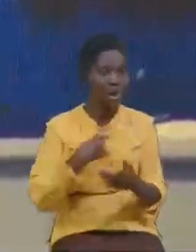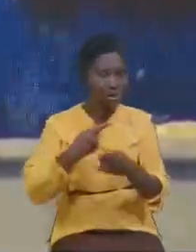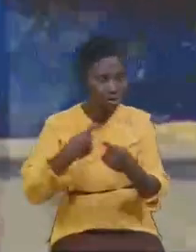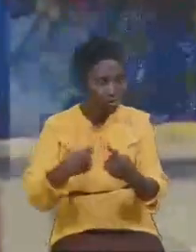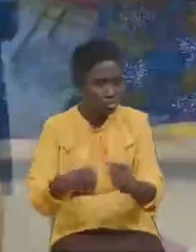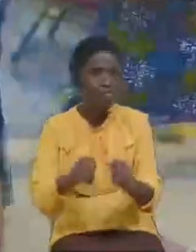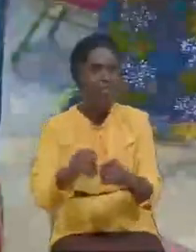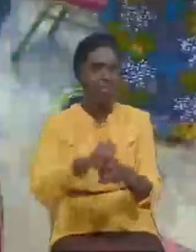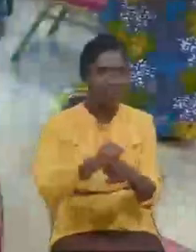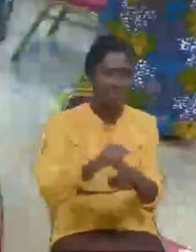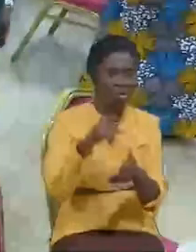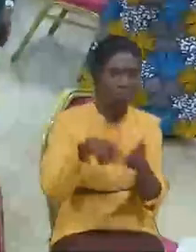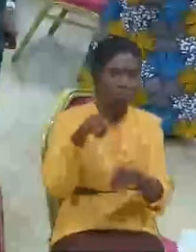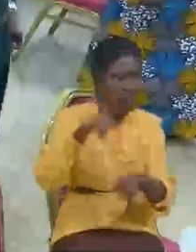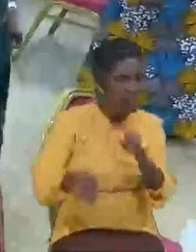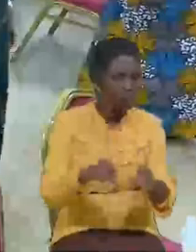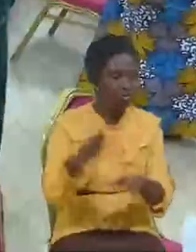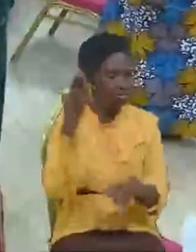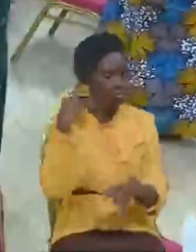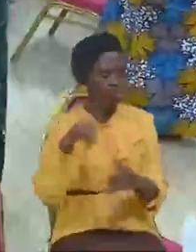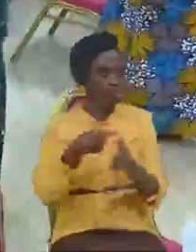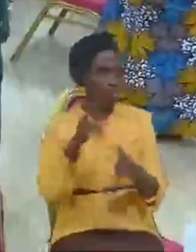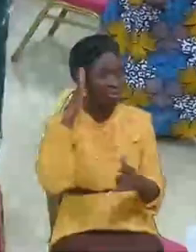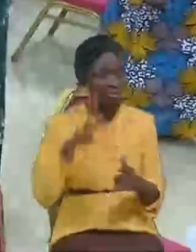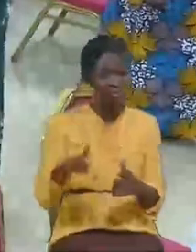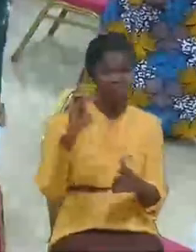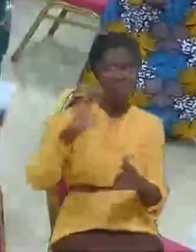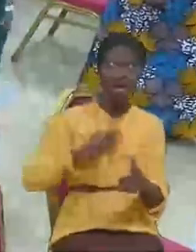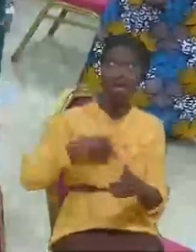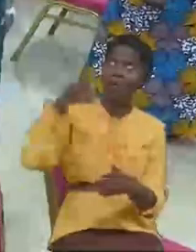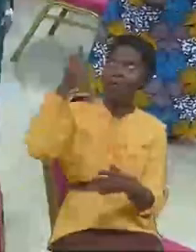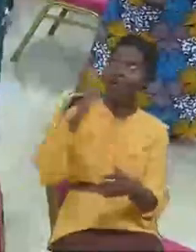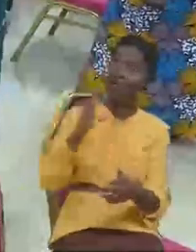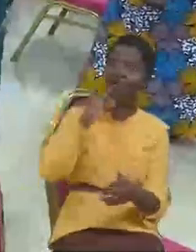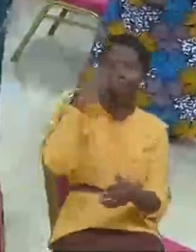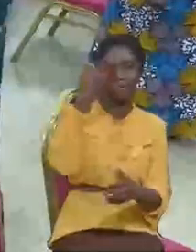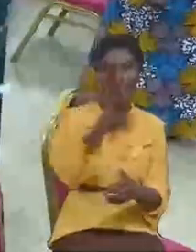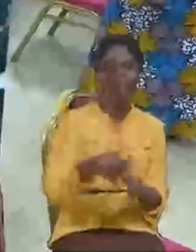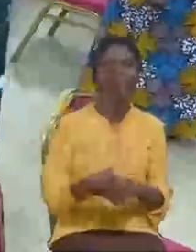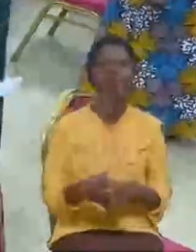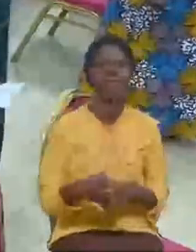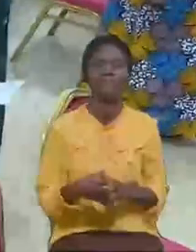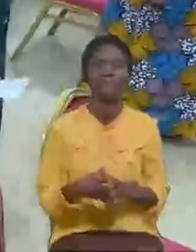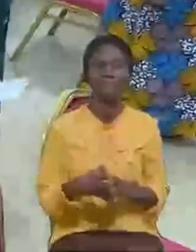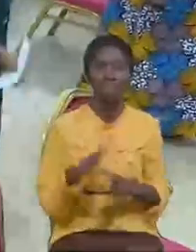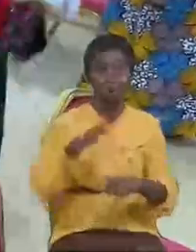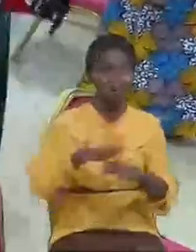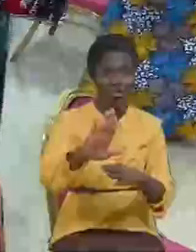faire. Vous allez voir que notre Dieu est là à vos